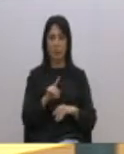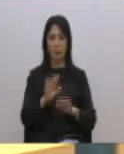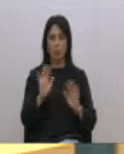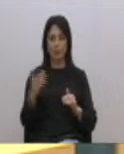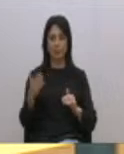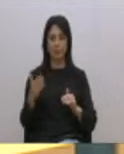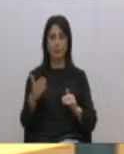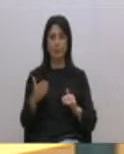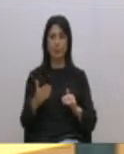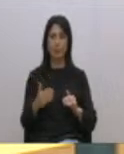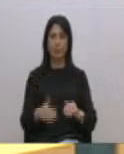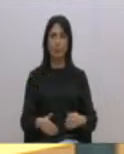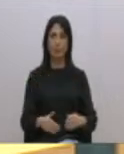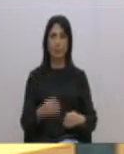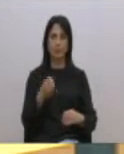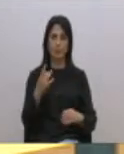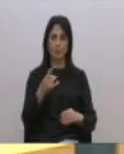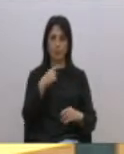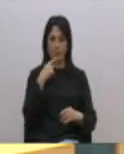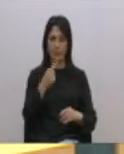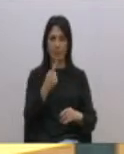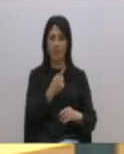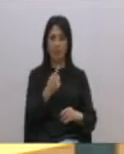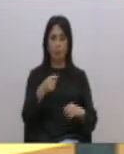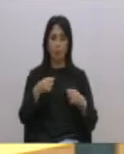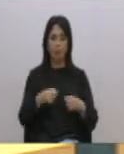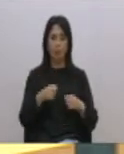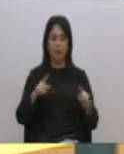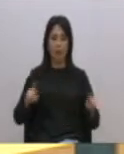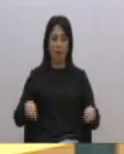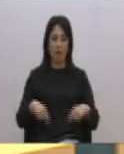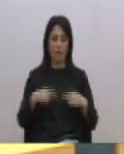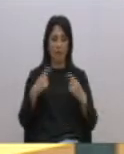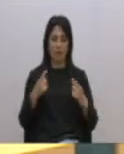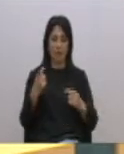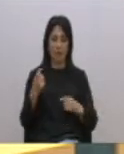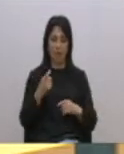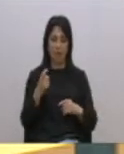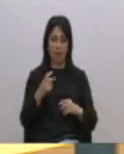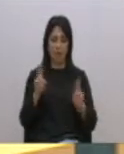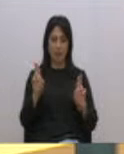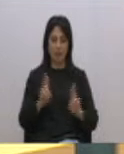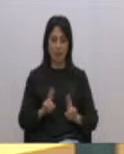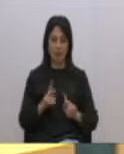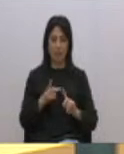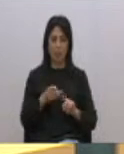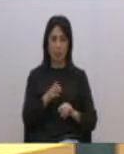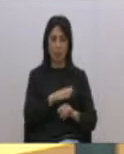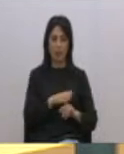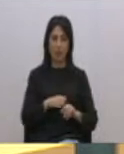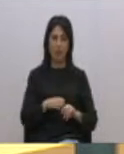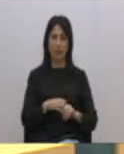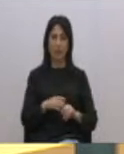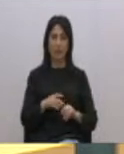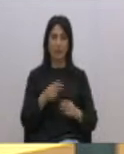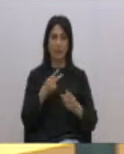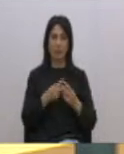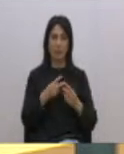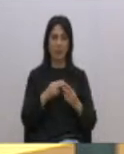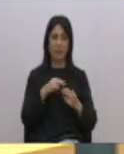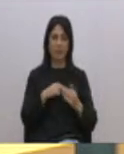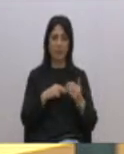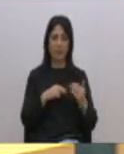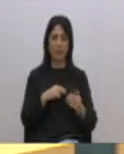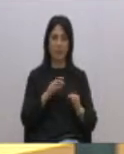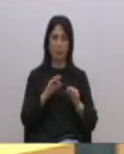მოხდეს დაბალა კიდერთხელ ამბობ თითოეული უფლების რეალიზაციის ხარისხისა და სტანდარტისა მეორე მხრივ თავად პენტენციური